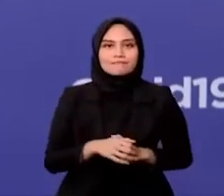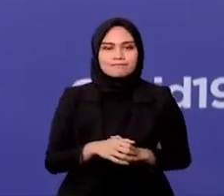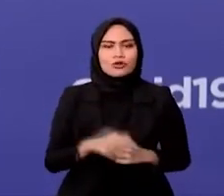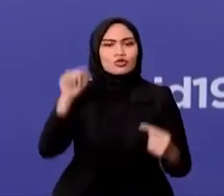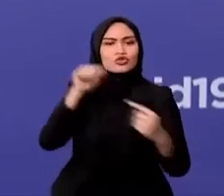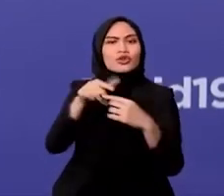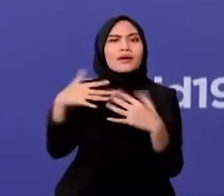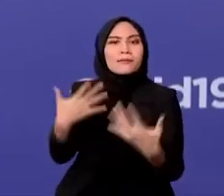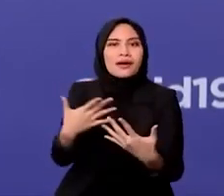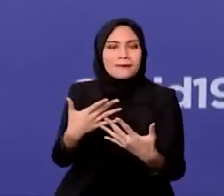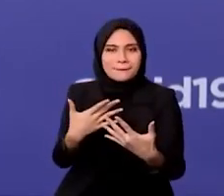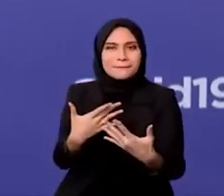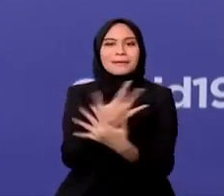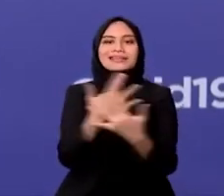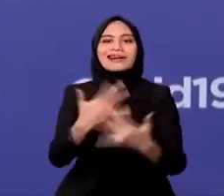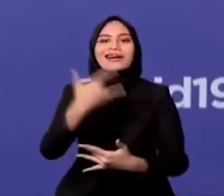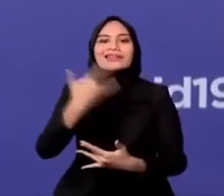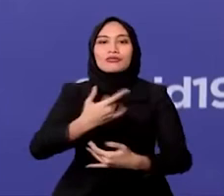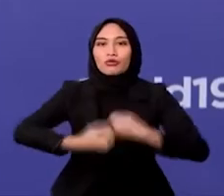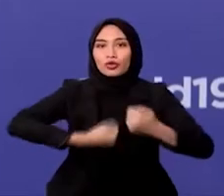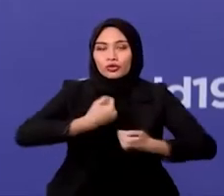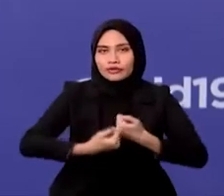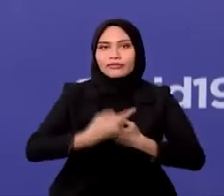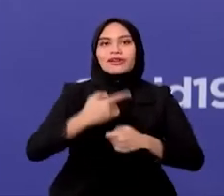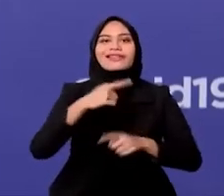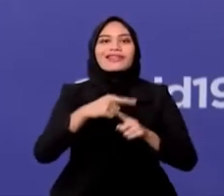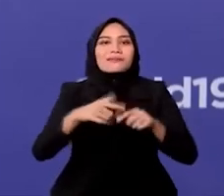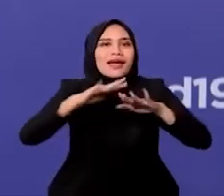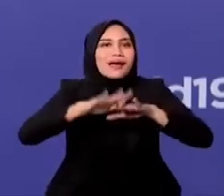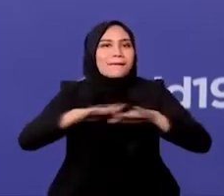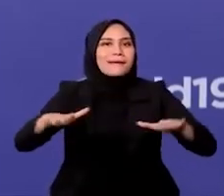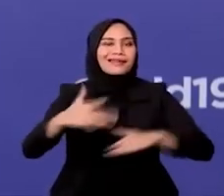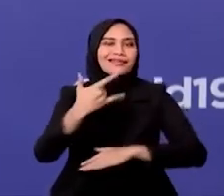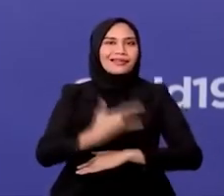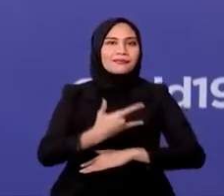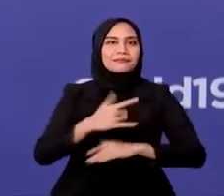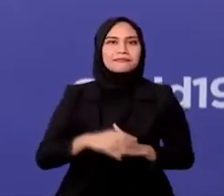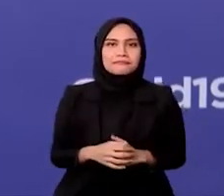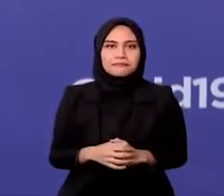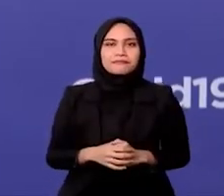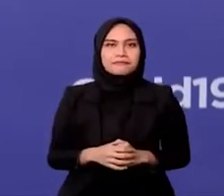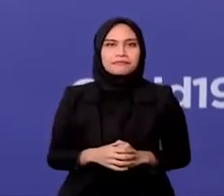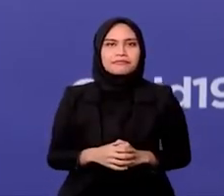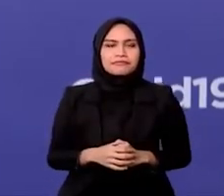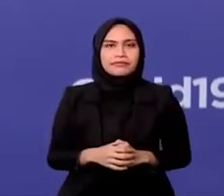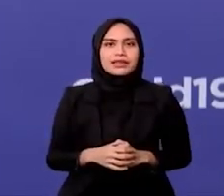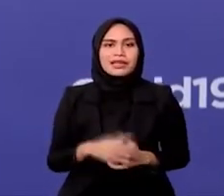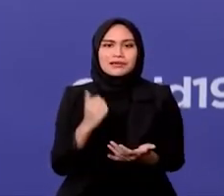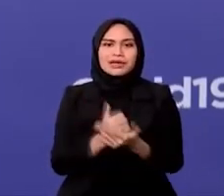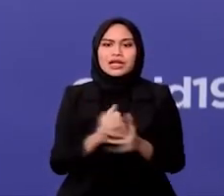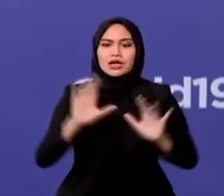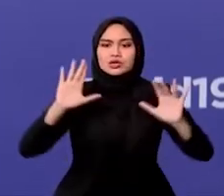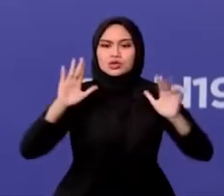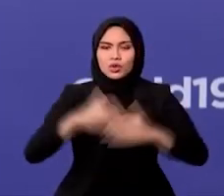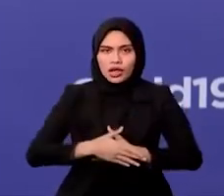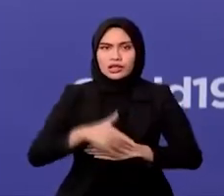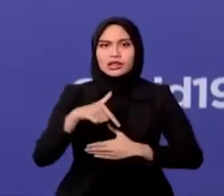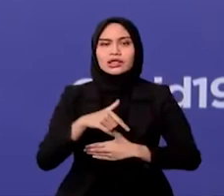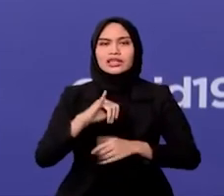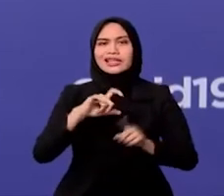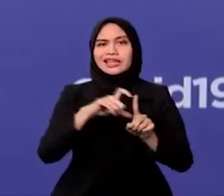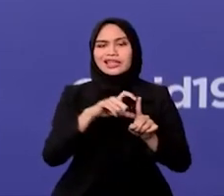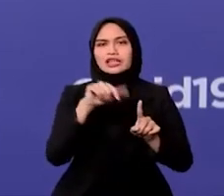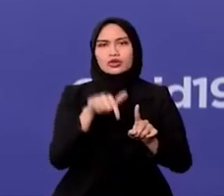produktif dan aman copy pada prinsipnya sholat Idul Adha 1431 Hijriah